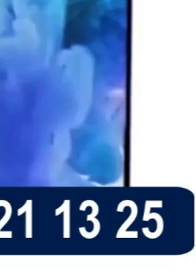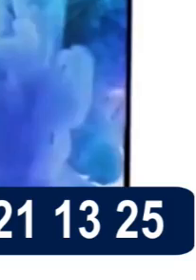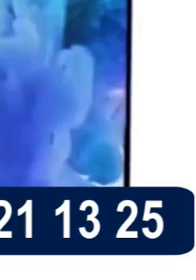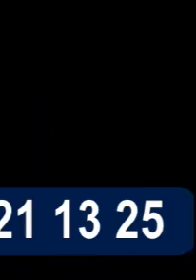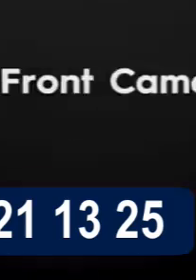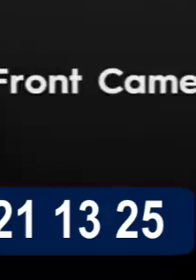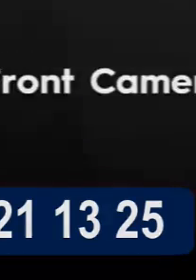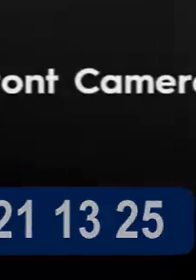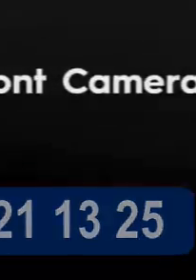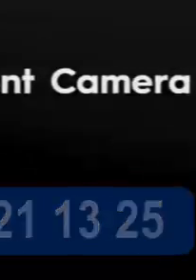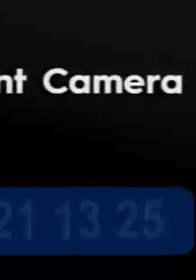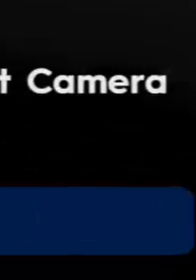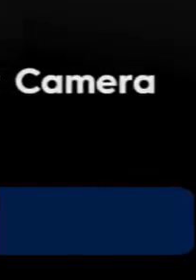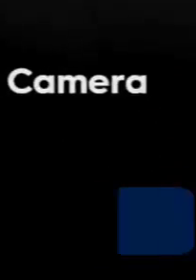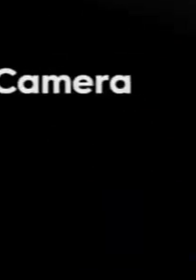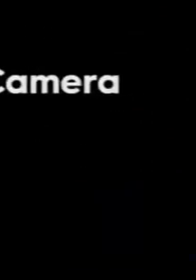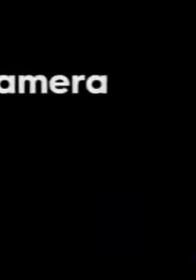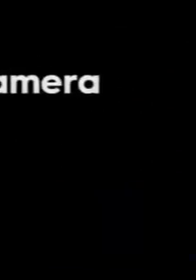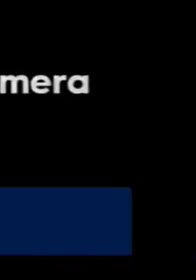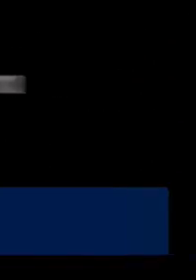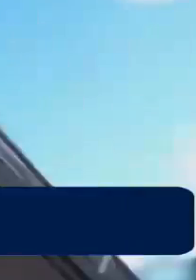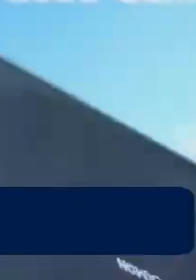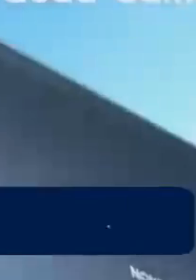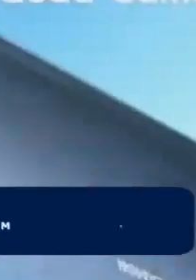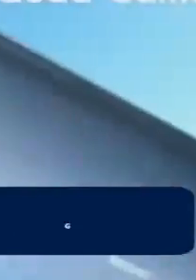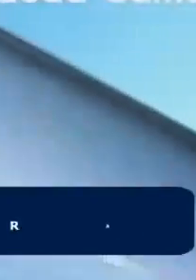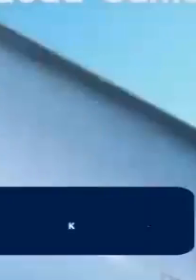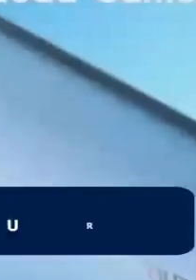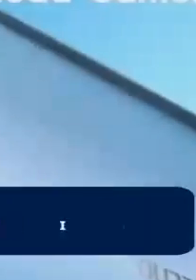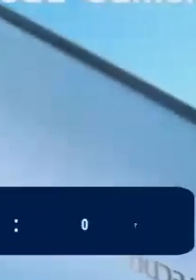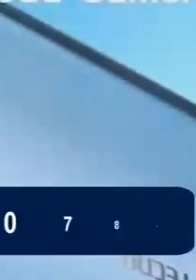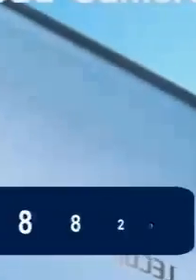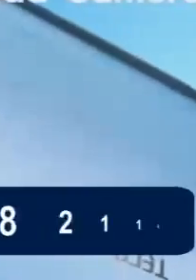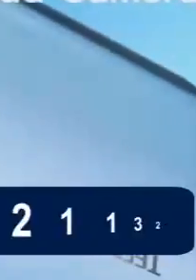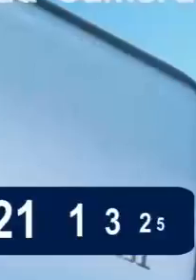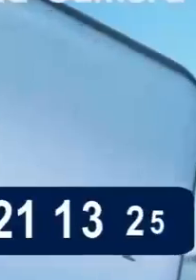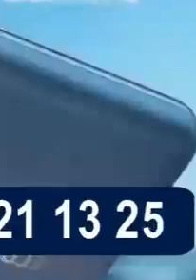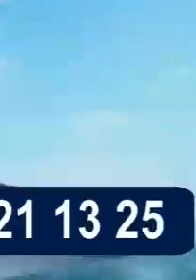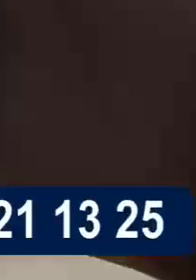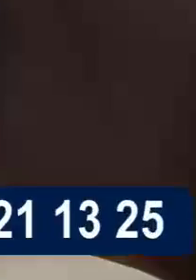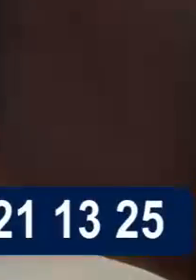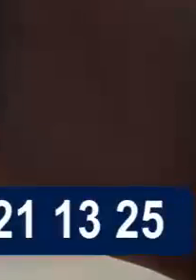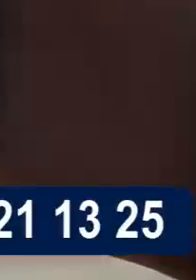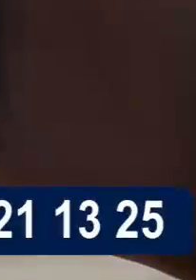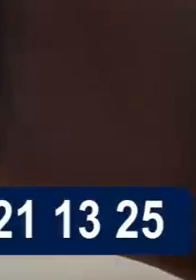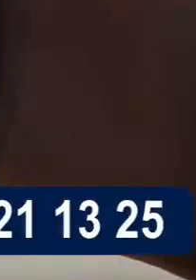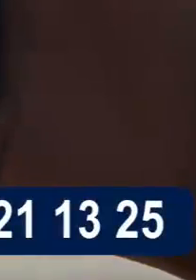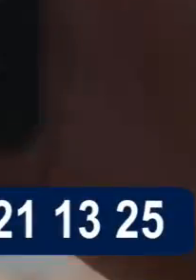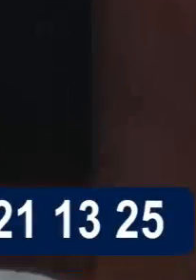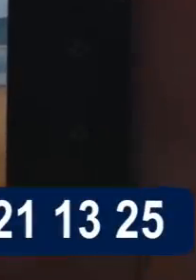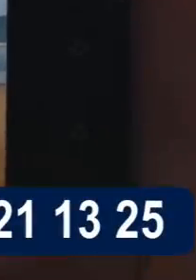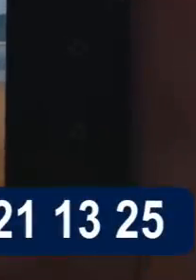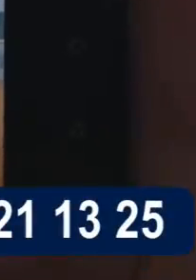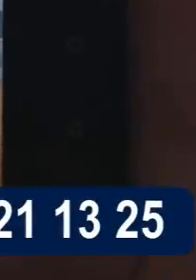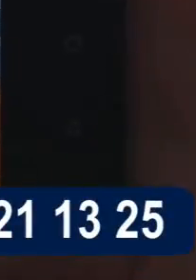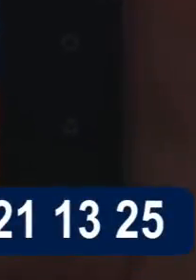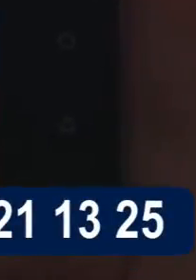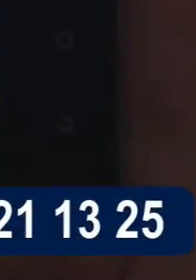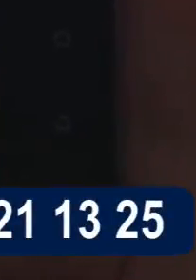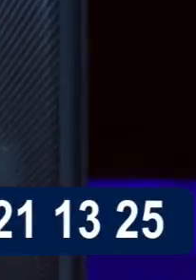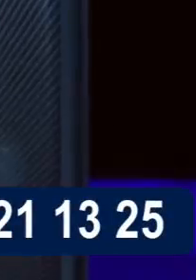Come on 16S na Come on 16 Premiere ikesha amafoto kubwa megapixel 64 ifata amavideo mu buryo bugezweho bwa